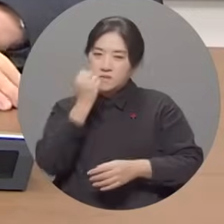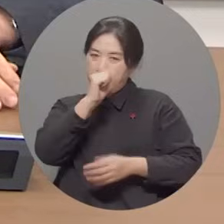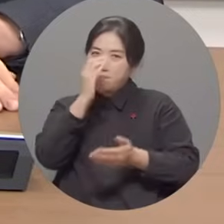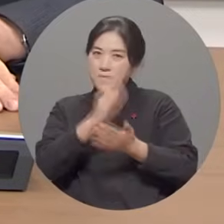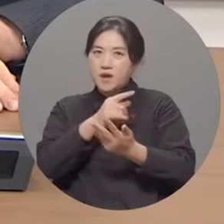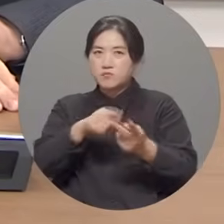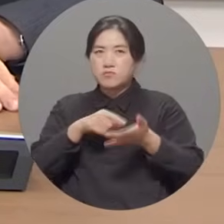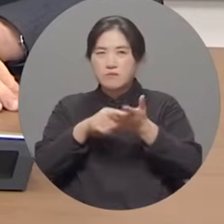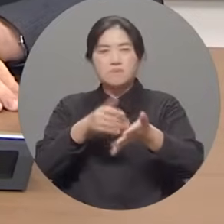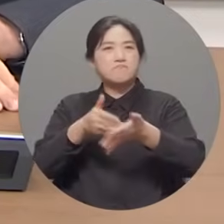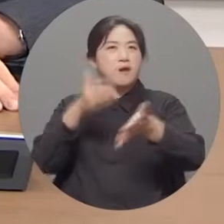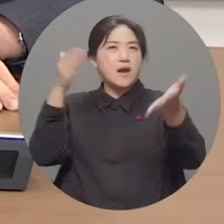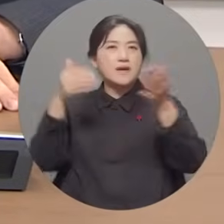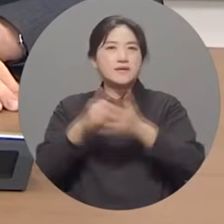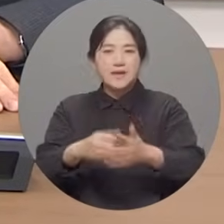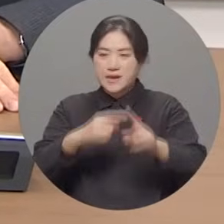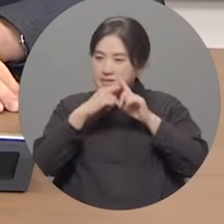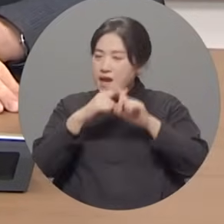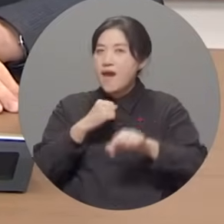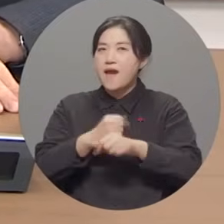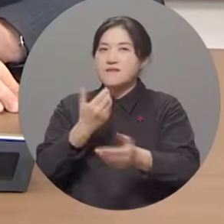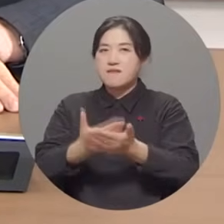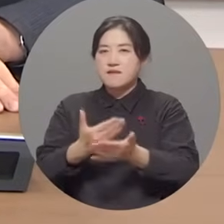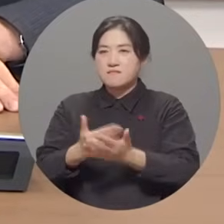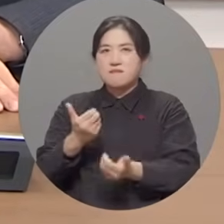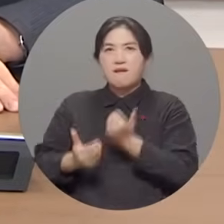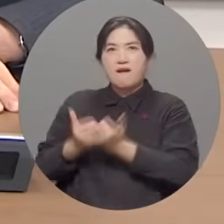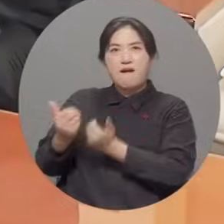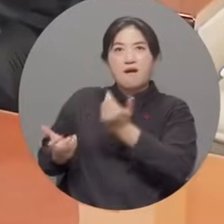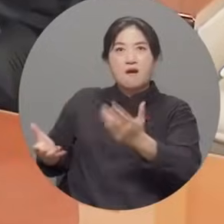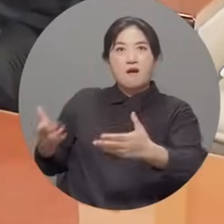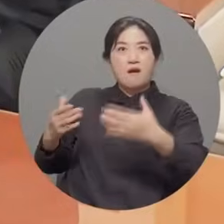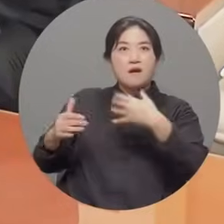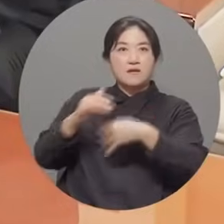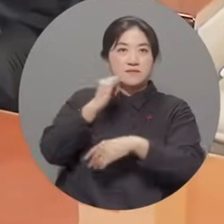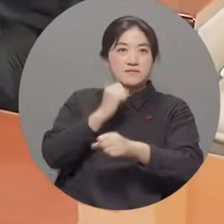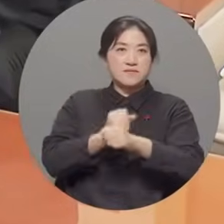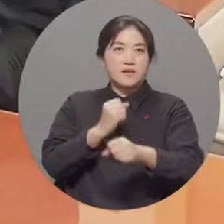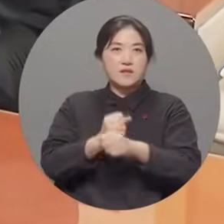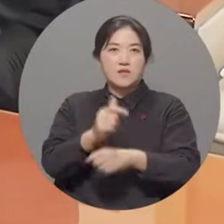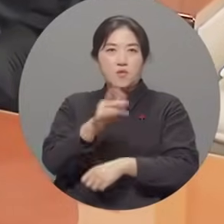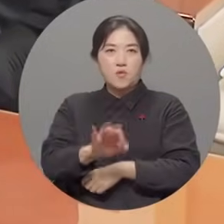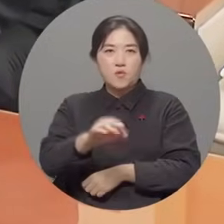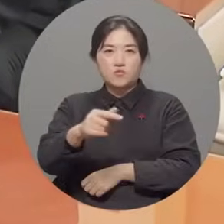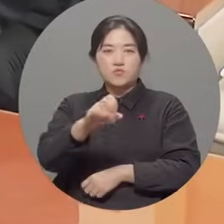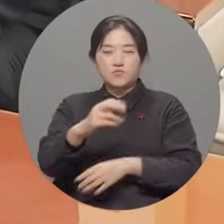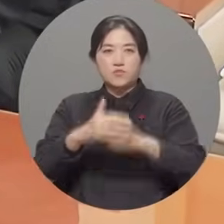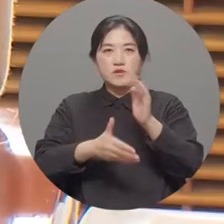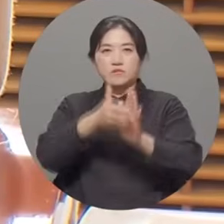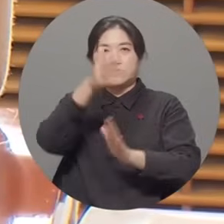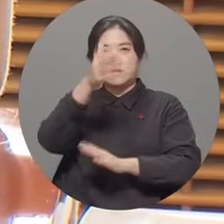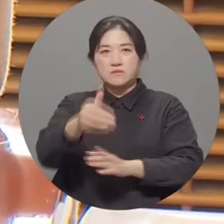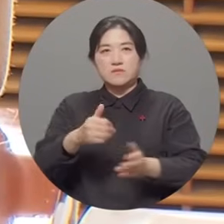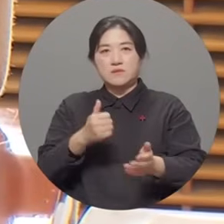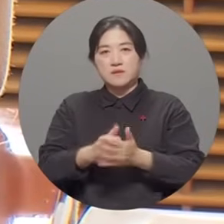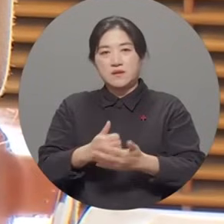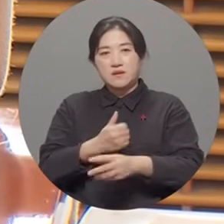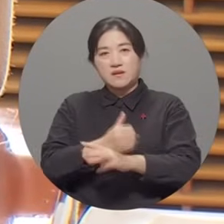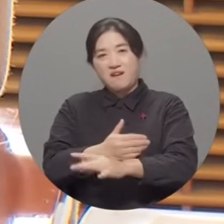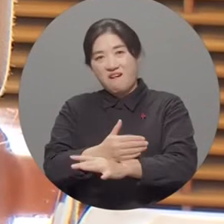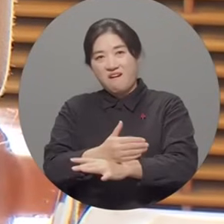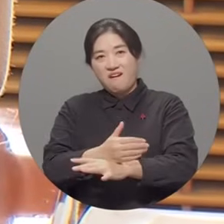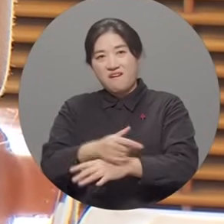않았고 희생 요구엔 강한 반발이 돌아왔습니다. 홍준표 대구시장은 한편의 개그